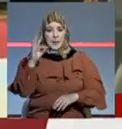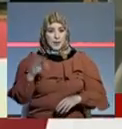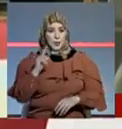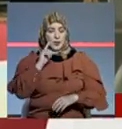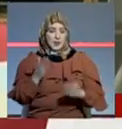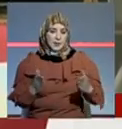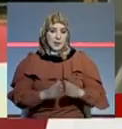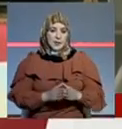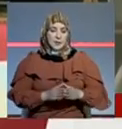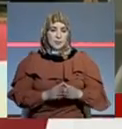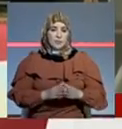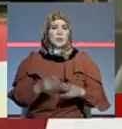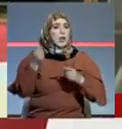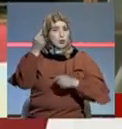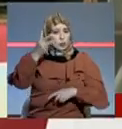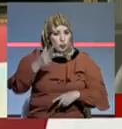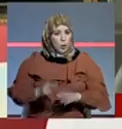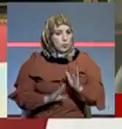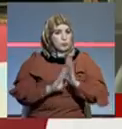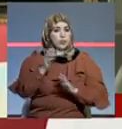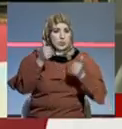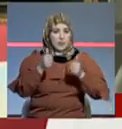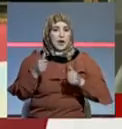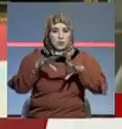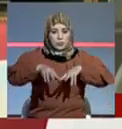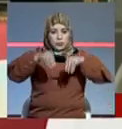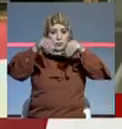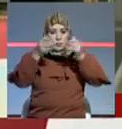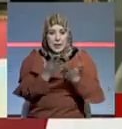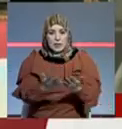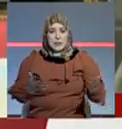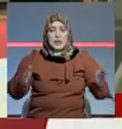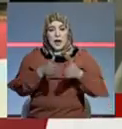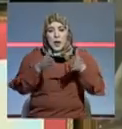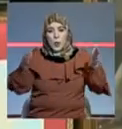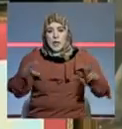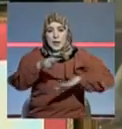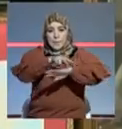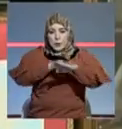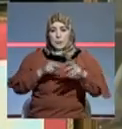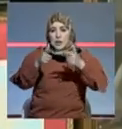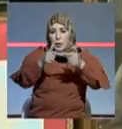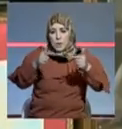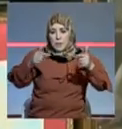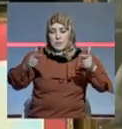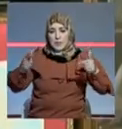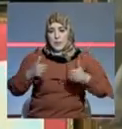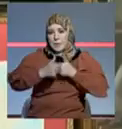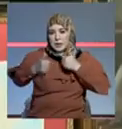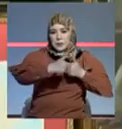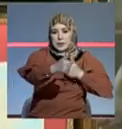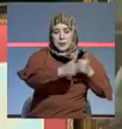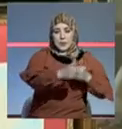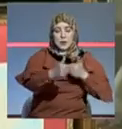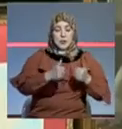تلف معناتها الجمهورية التونسية بصحراها الشاسعة بمعتمدياتها اللي بعيدة مثلا